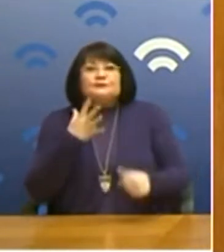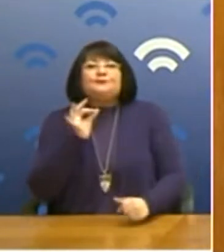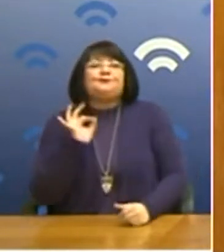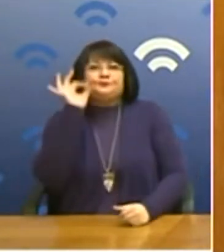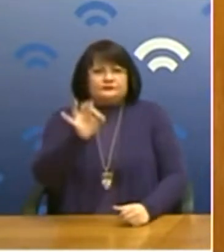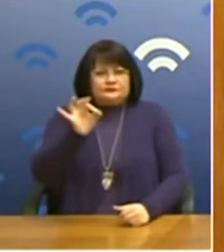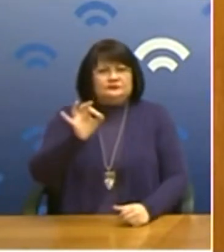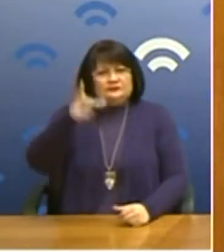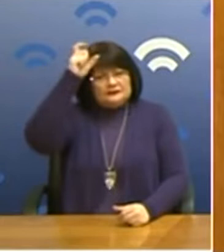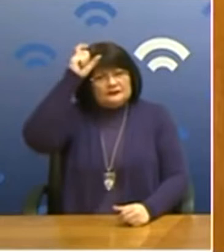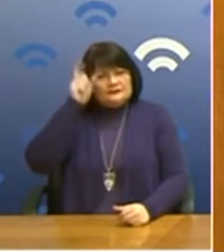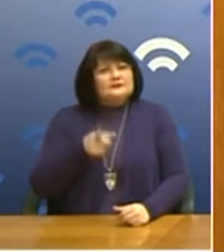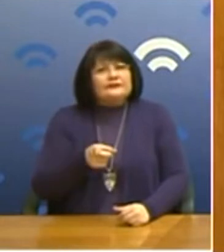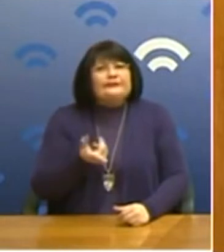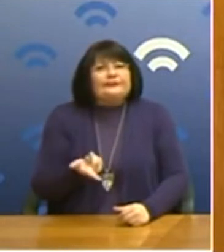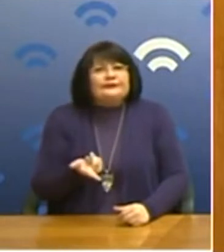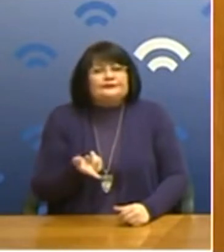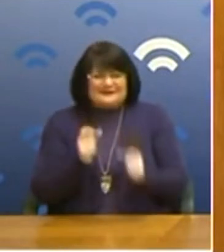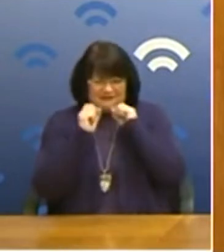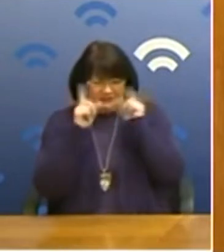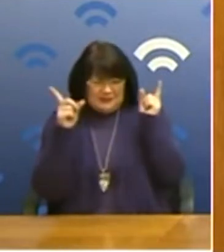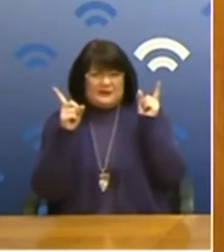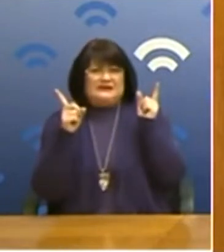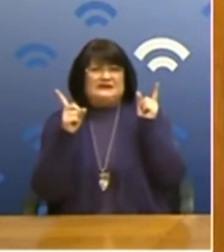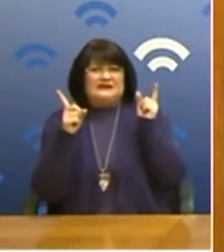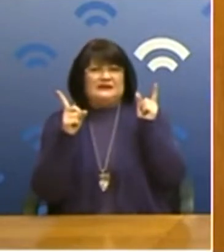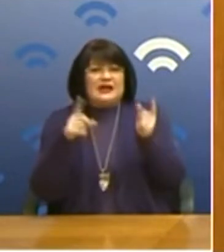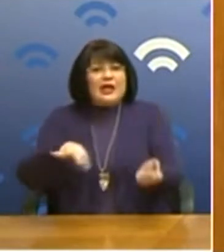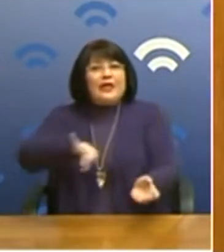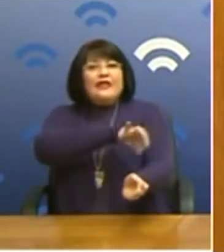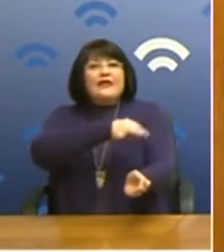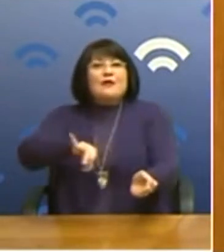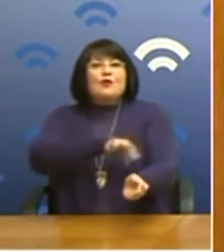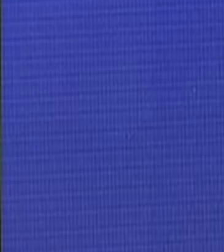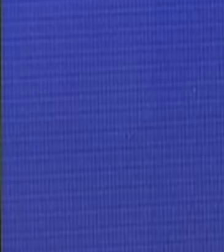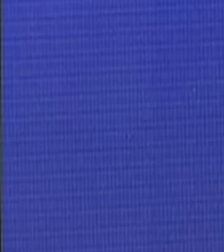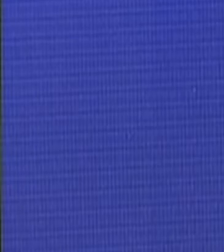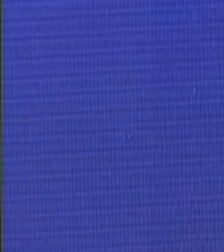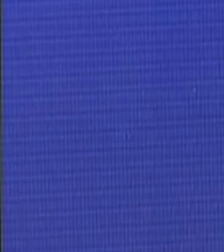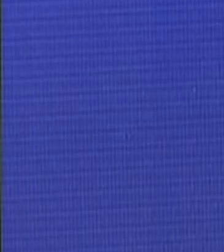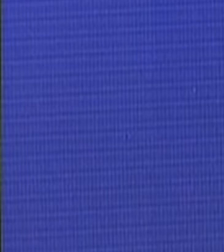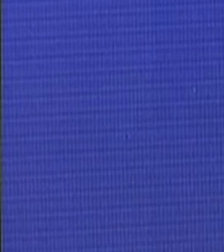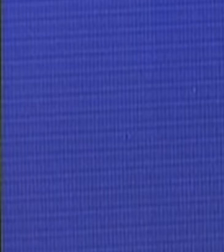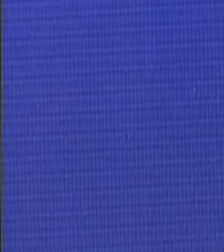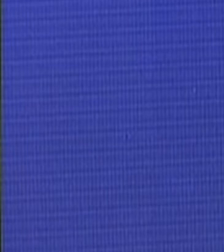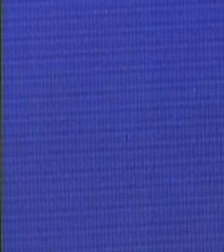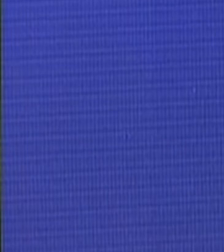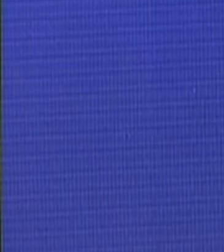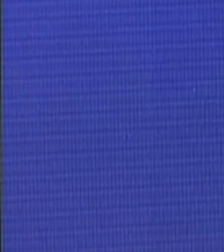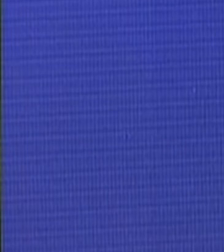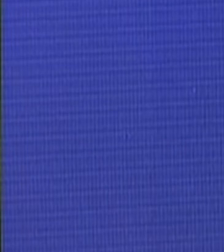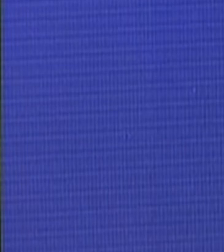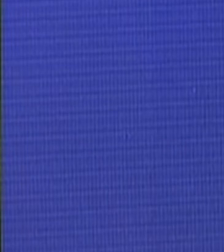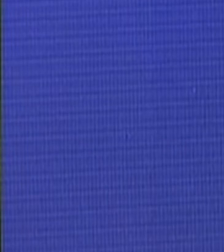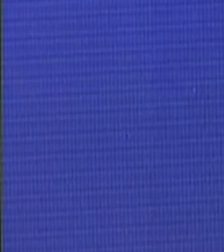Τουρκία σε μια πρωτοφανή διπλωματική απομόνωση. Την επιβολή ευρωπαϊκών κυρώσεων κατά